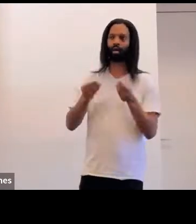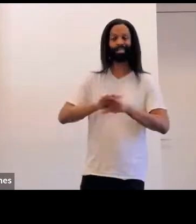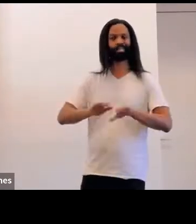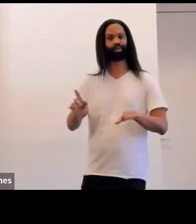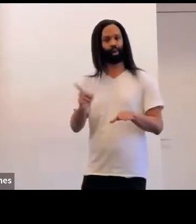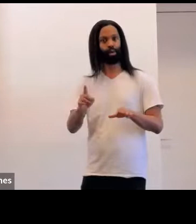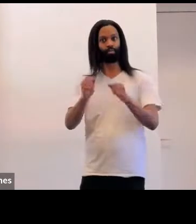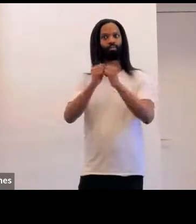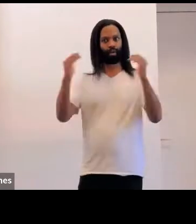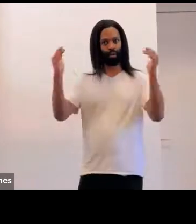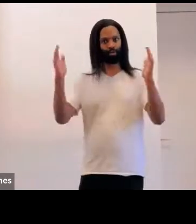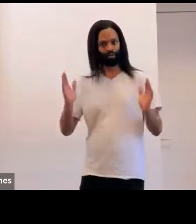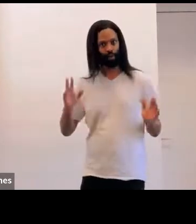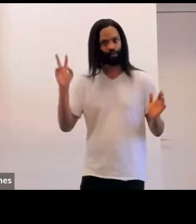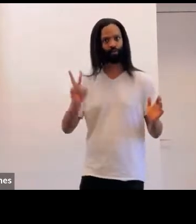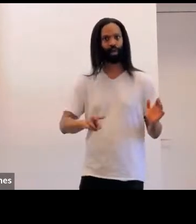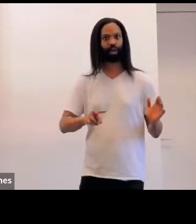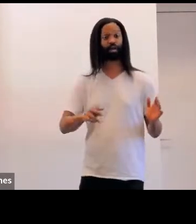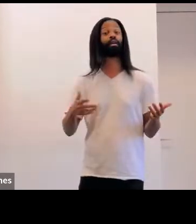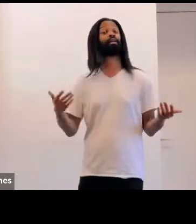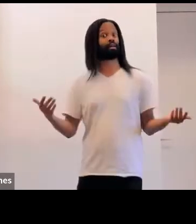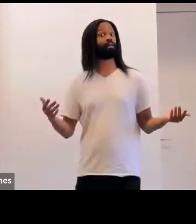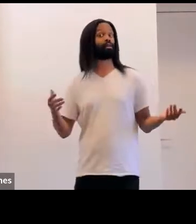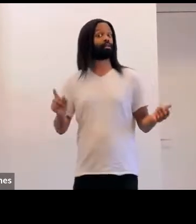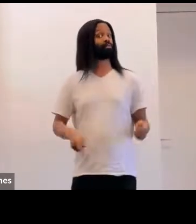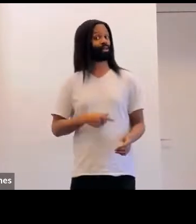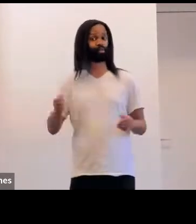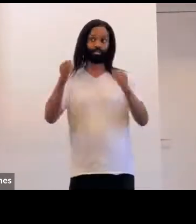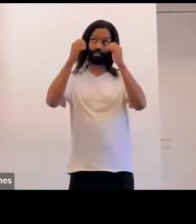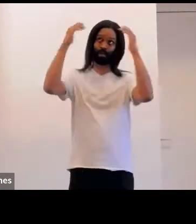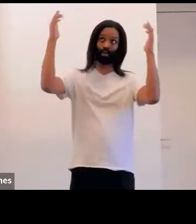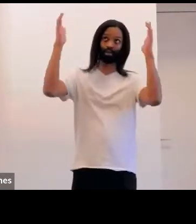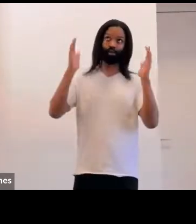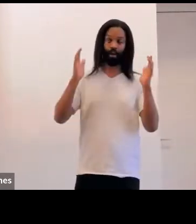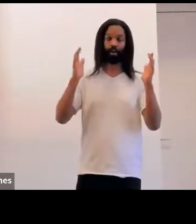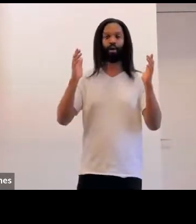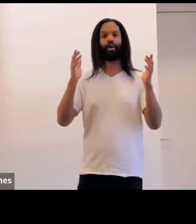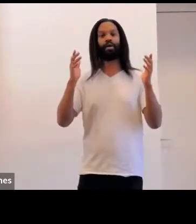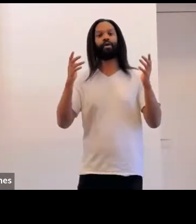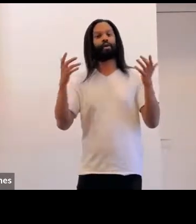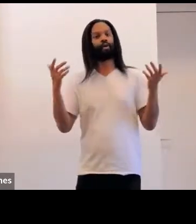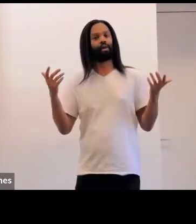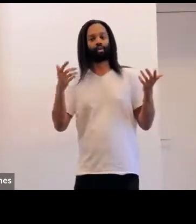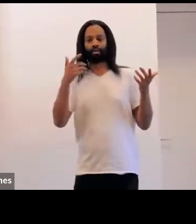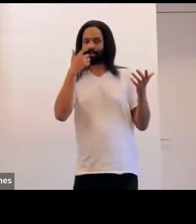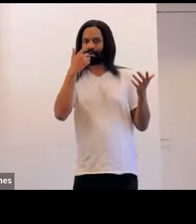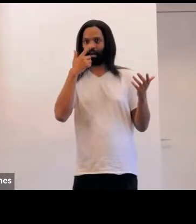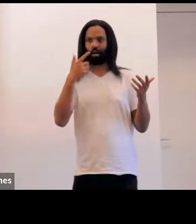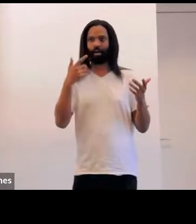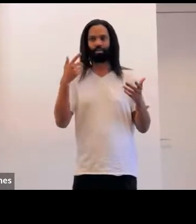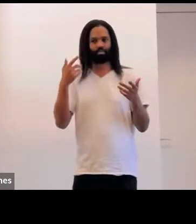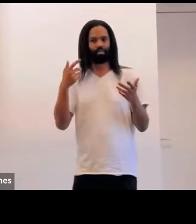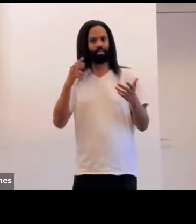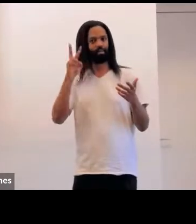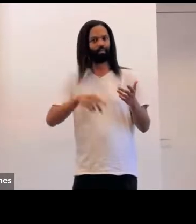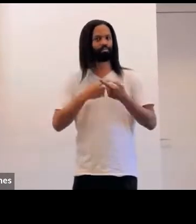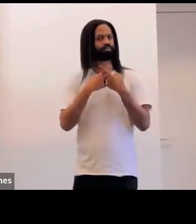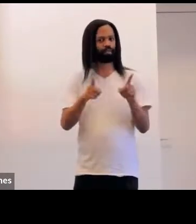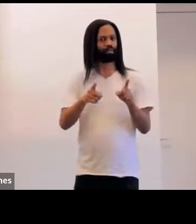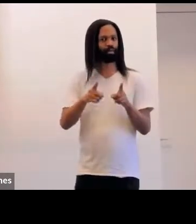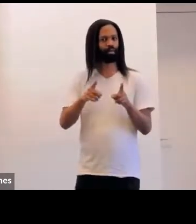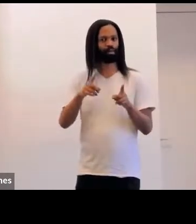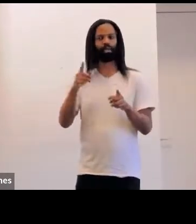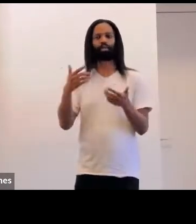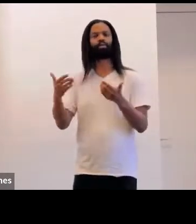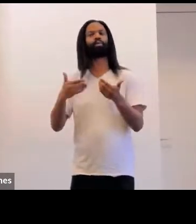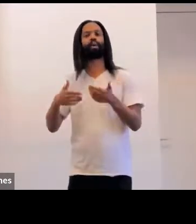est une question qui est évidemment beaucoup plus large que la question de l'hébergement et de l'hébergement d'urgence. Il s'agit de permettre à des femmes et à des hommes de retrouver